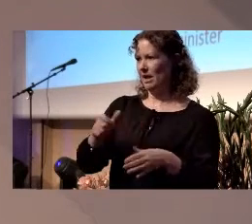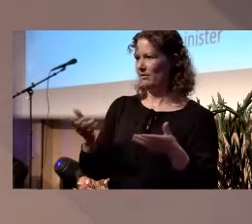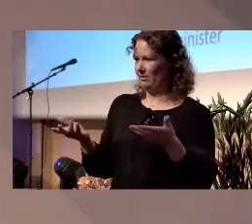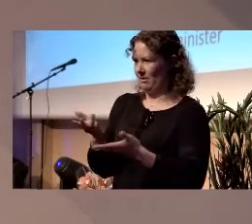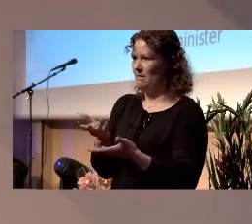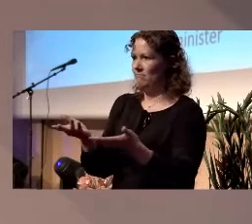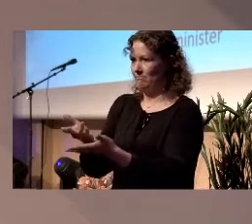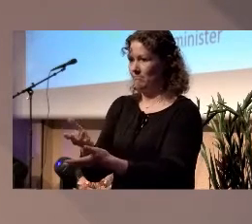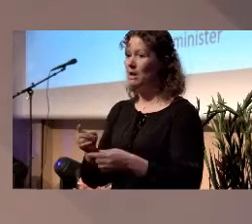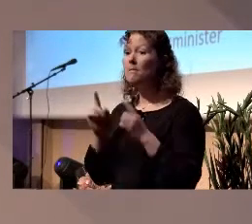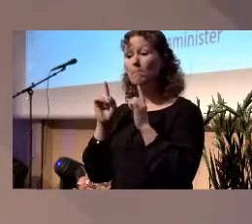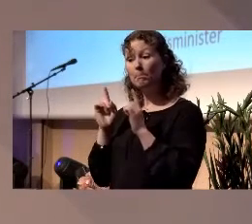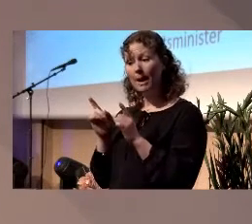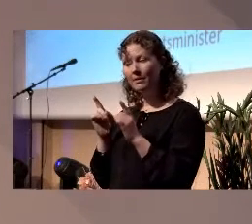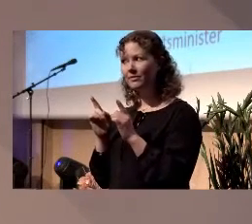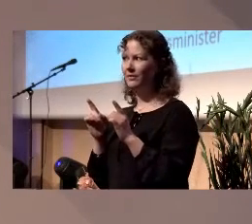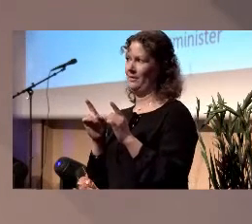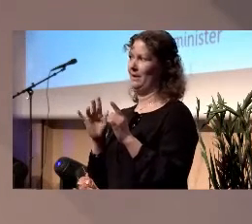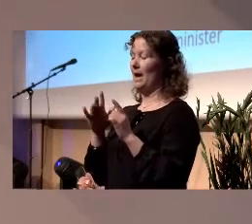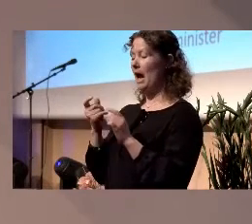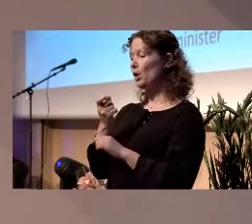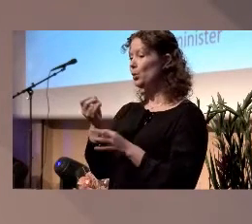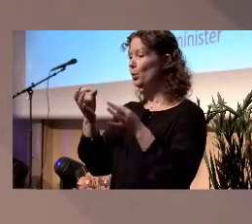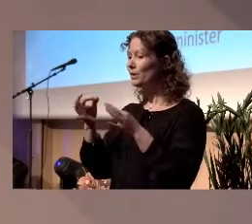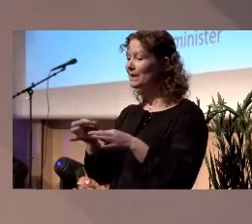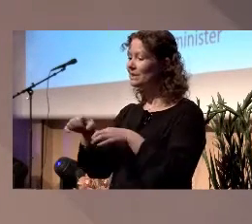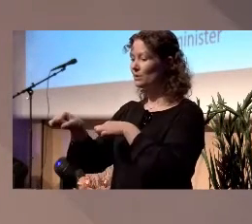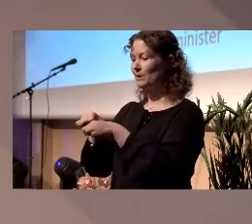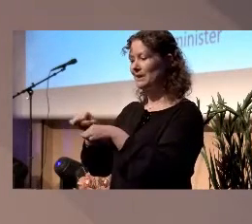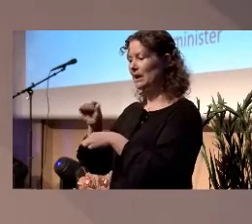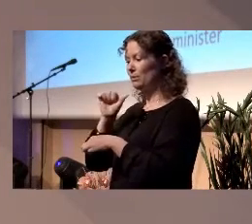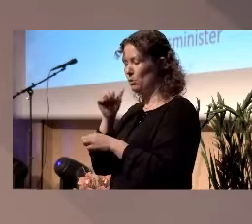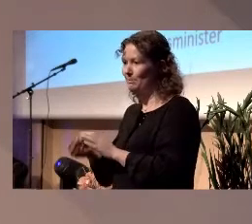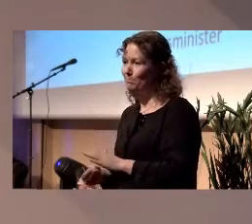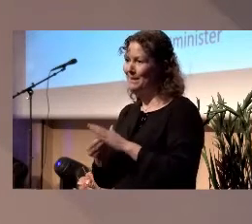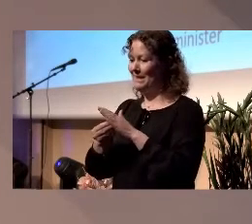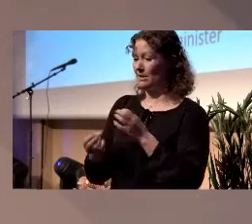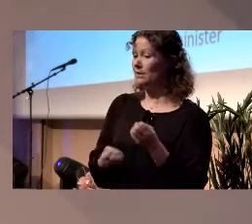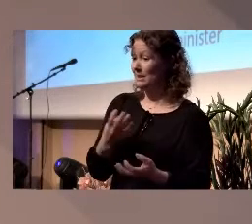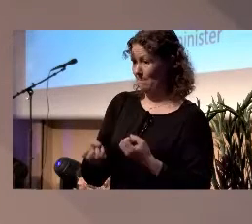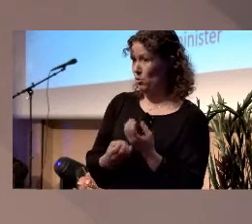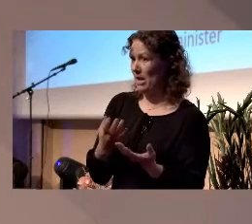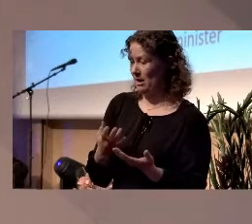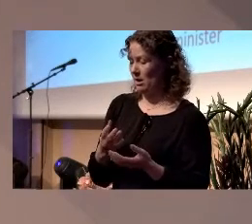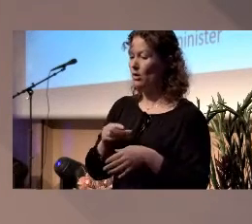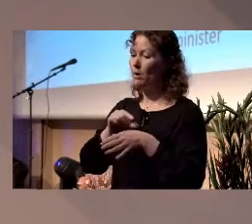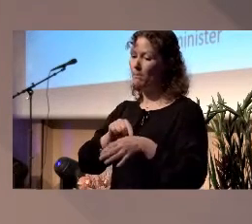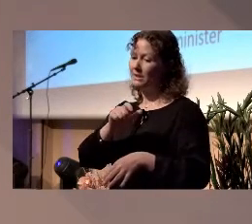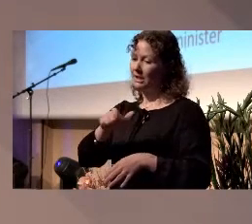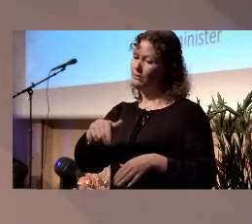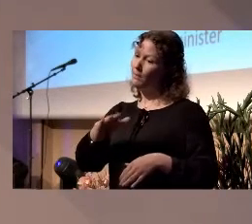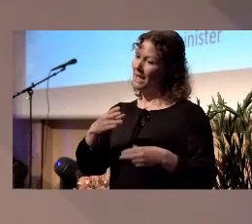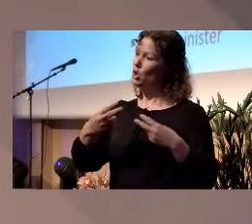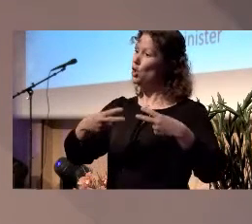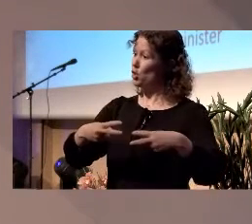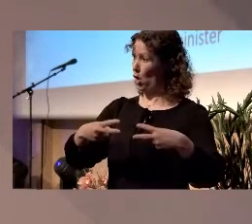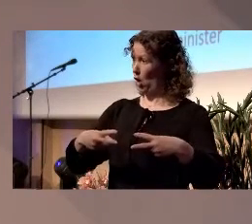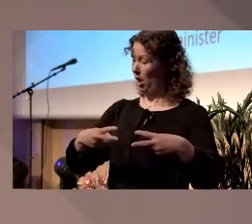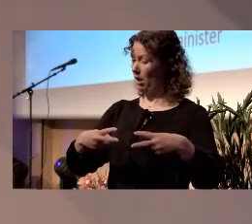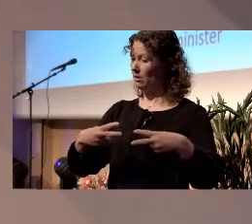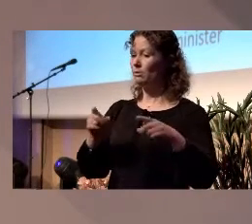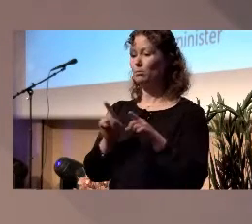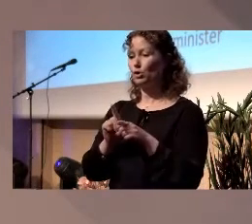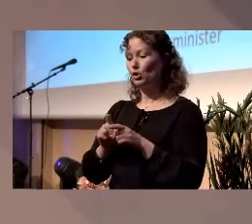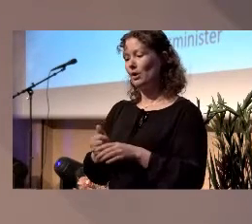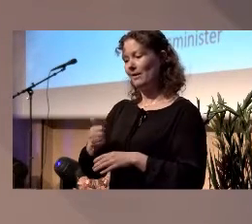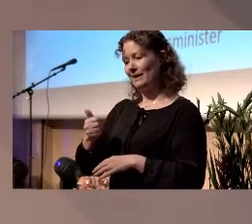Men det er selvfølgelig noen ting som regjeringen vil bidra til å stimulere. Når pasientene får en større rolle, så er det viktig